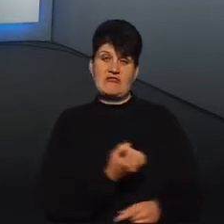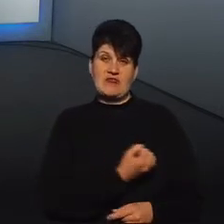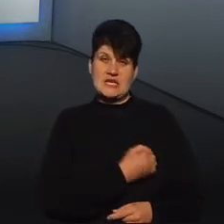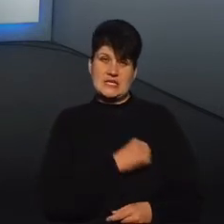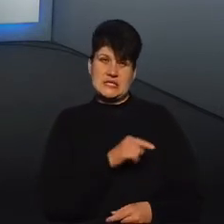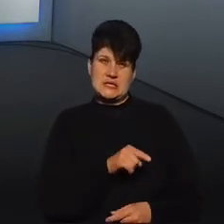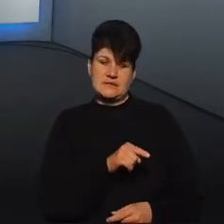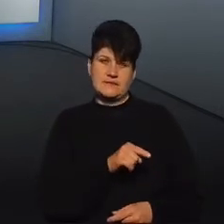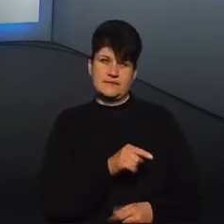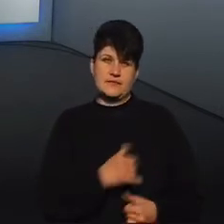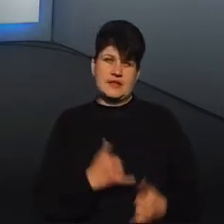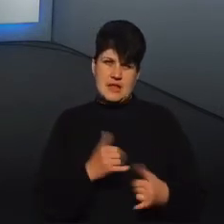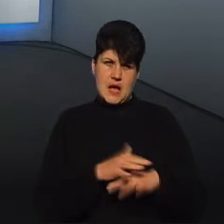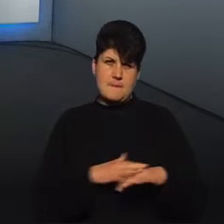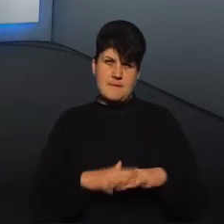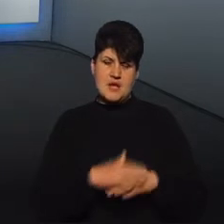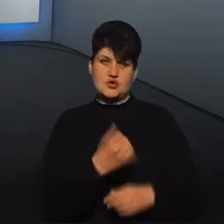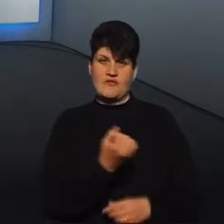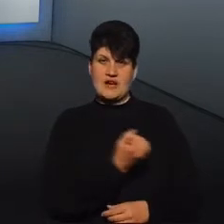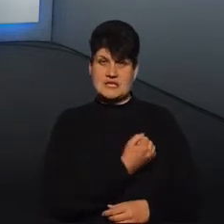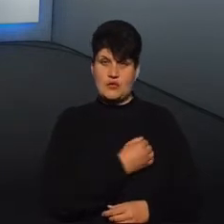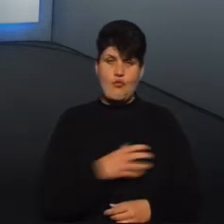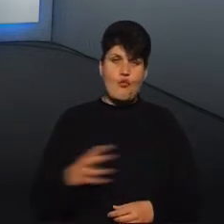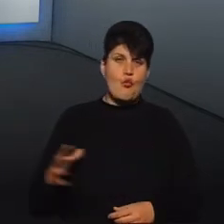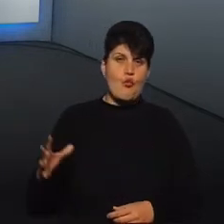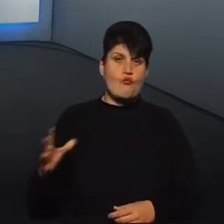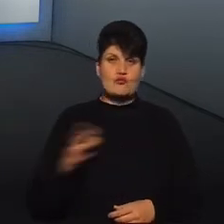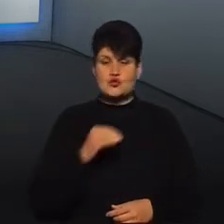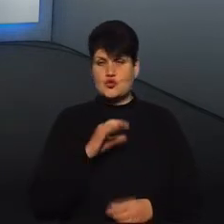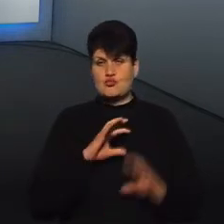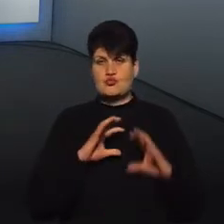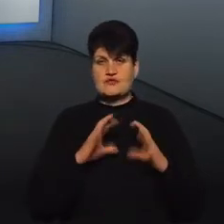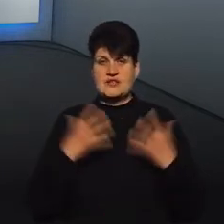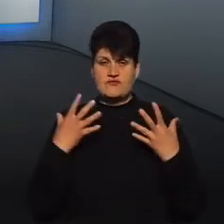для масової вакцинації в усьому світі вже